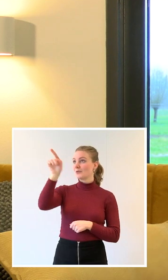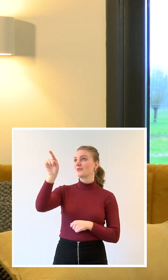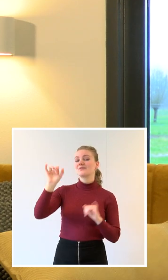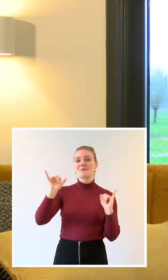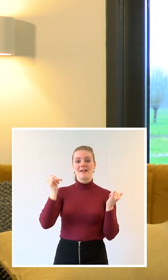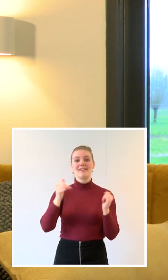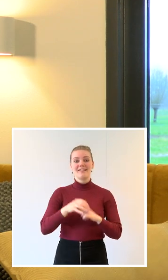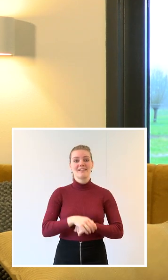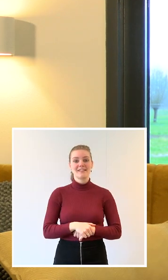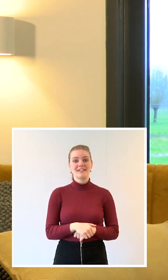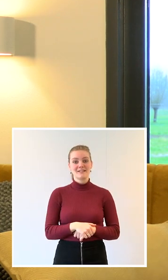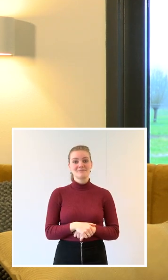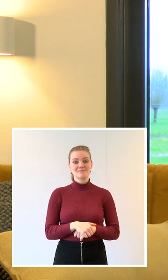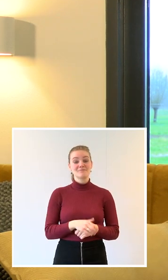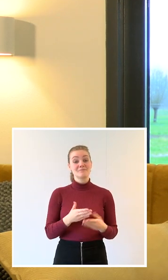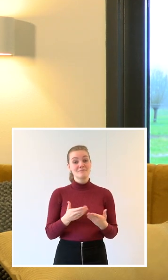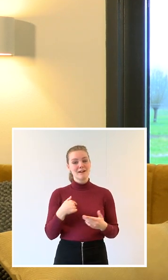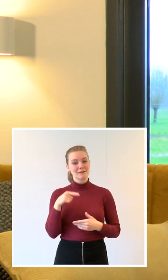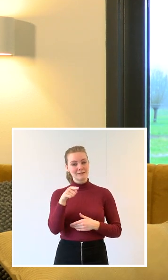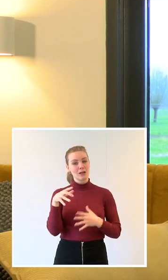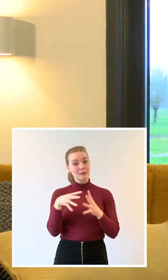Mag ik met je bidden?